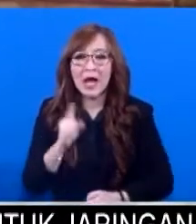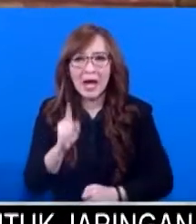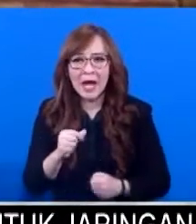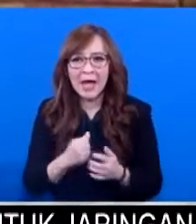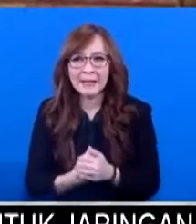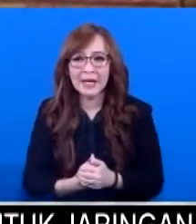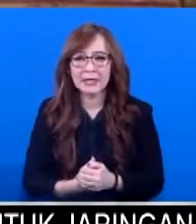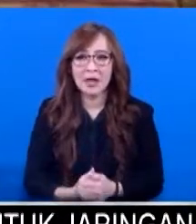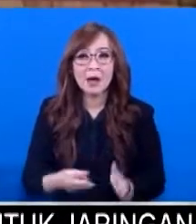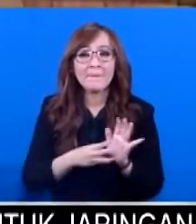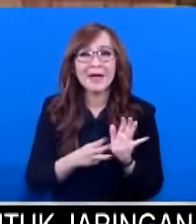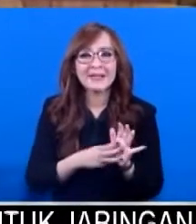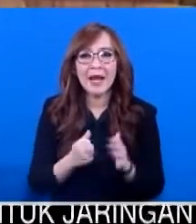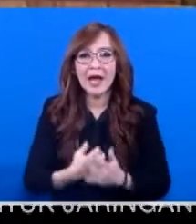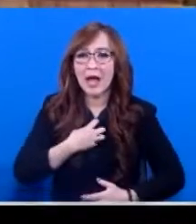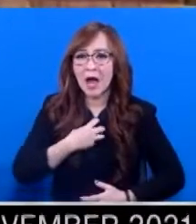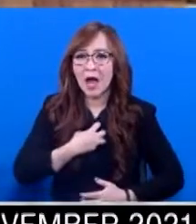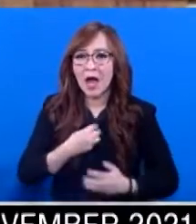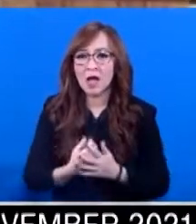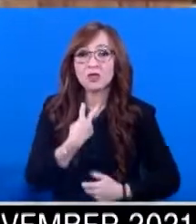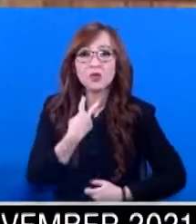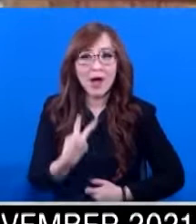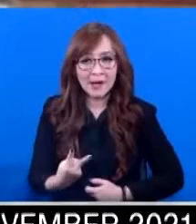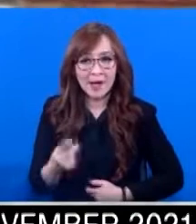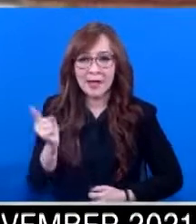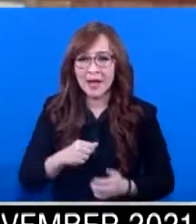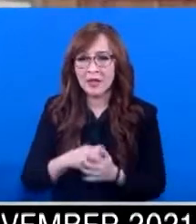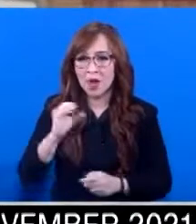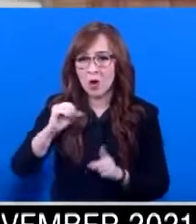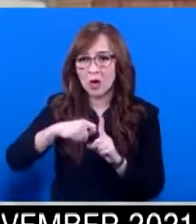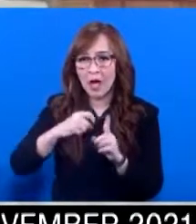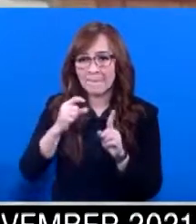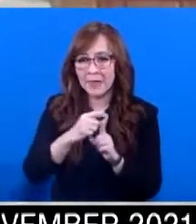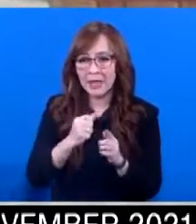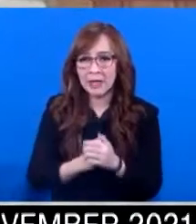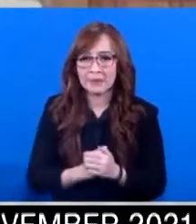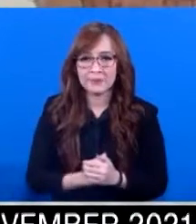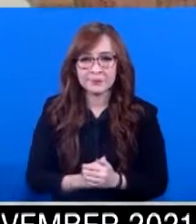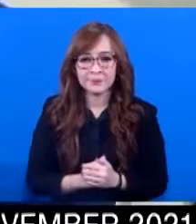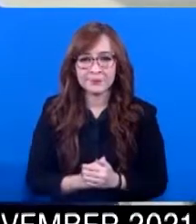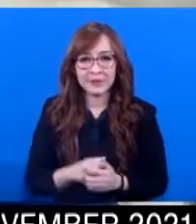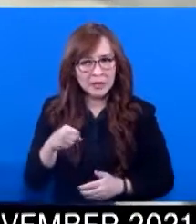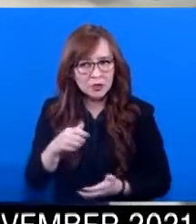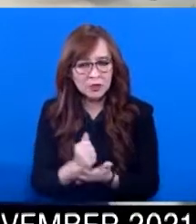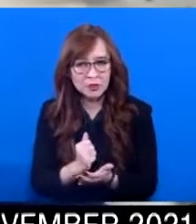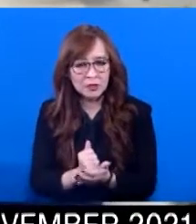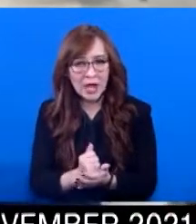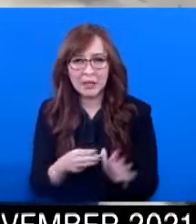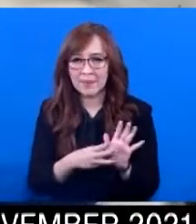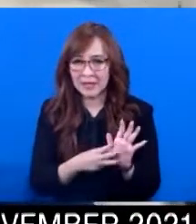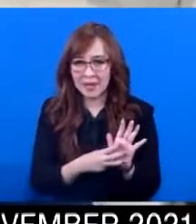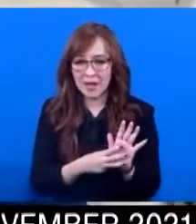kepemilikan hak suara dari beberapa organisasi kepemudaan atau OKP di bawah KNPI. Itu sebenarnya ada masalah